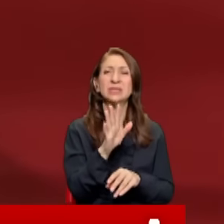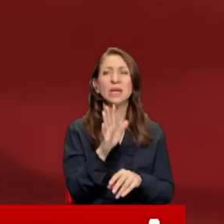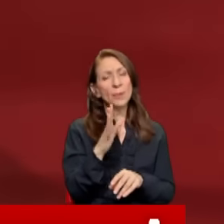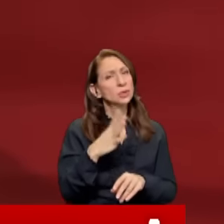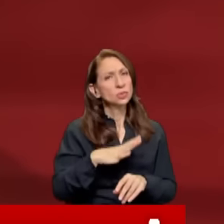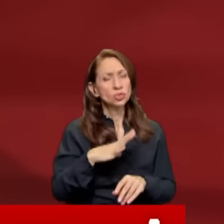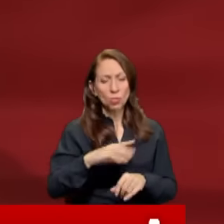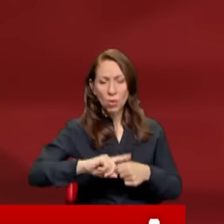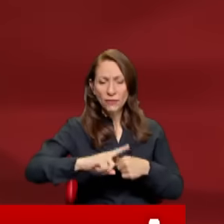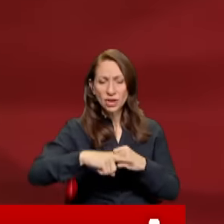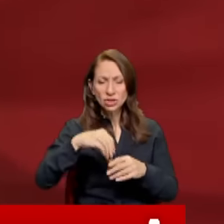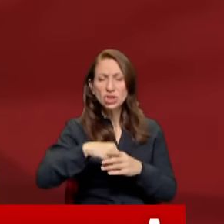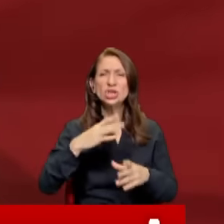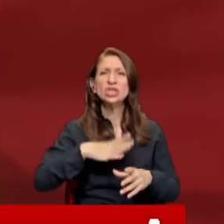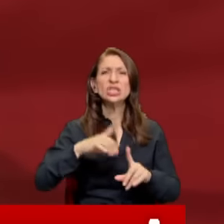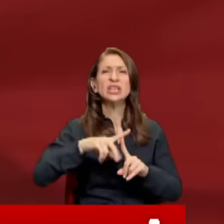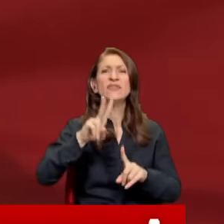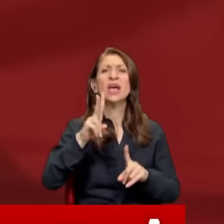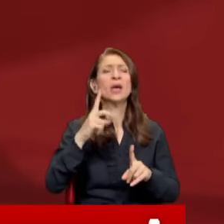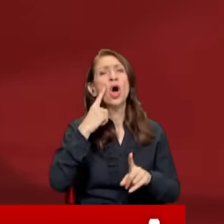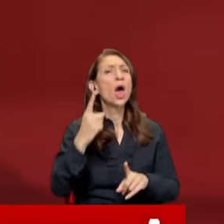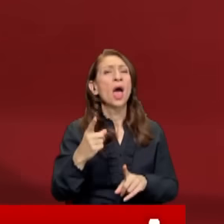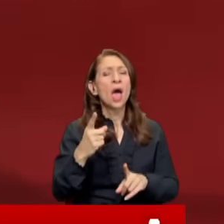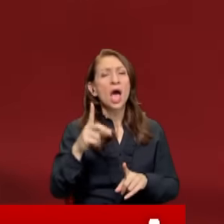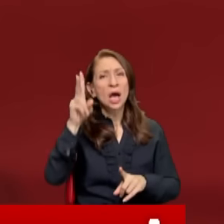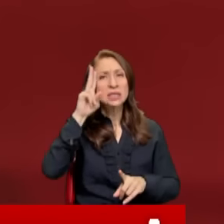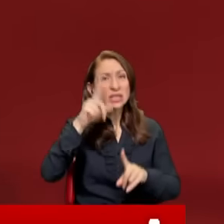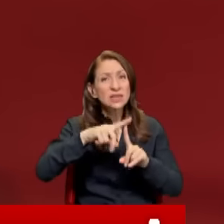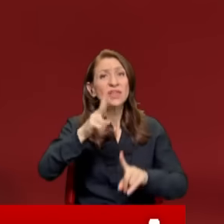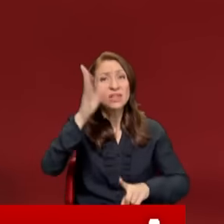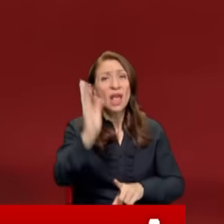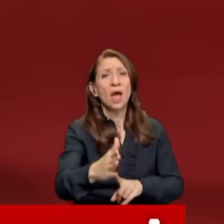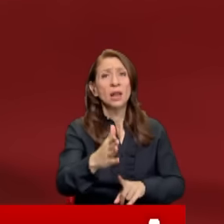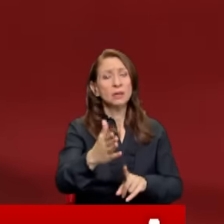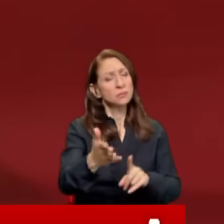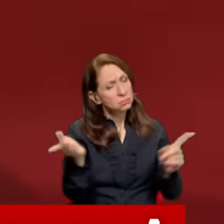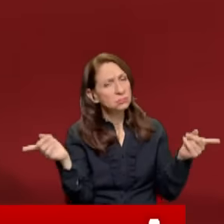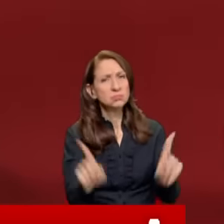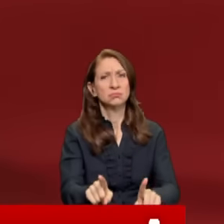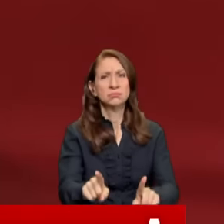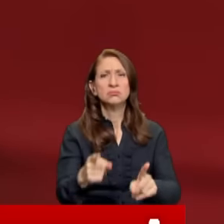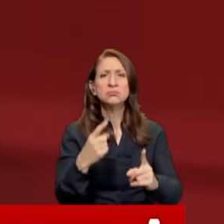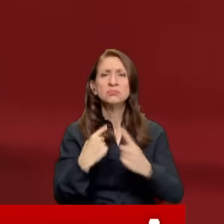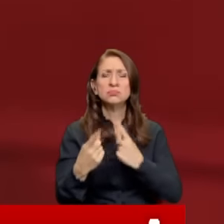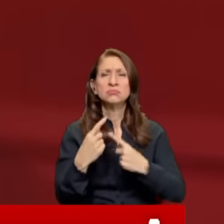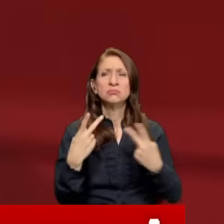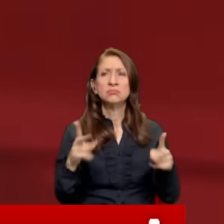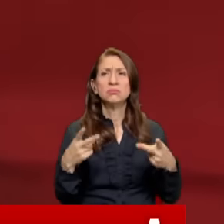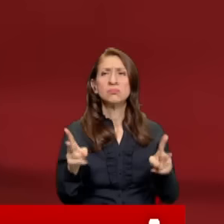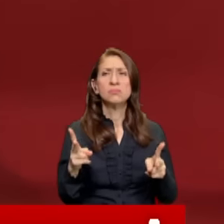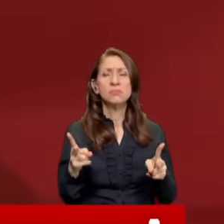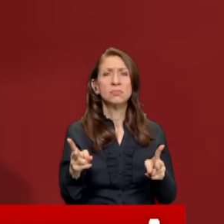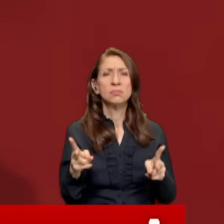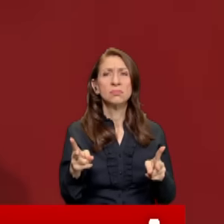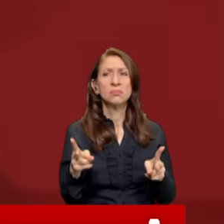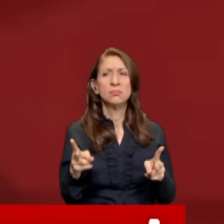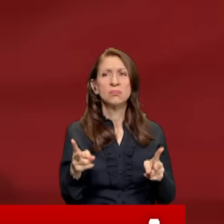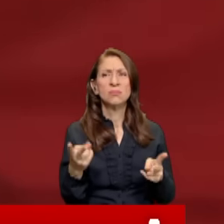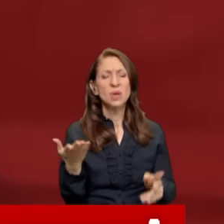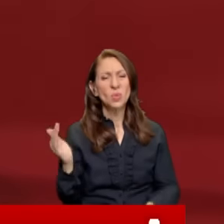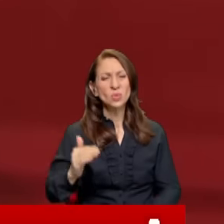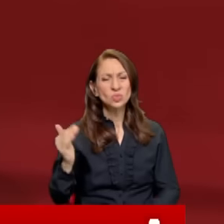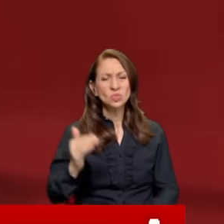Arzu ediyorsa Bu hafta içinde istediği Televizyon kanalına Galatasaray tvde buna dahil çıkmaya hazırım Bu ne